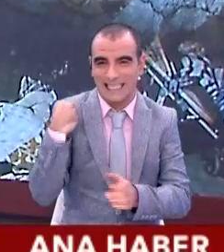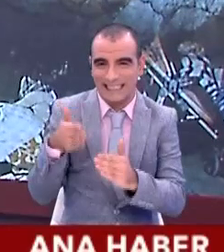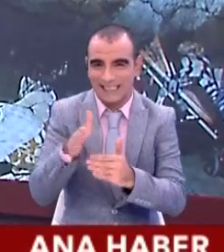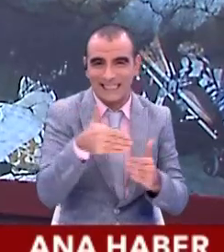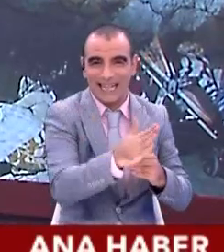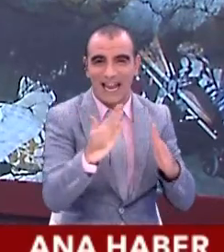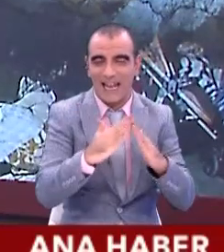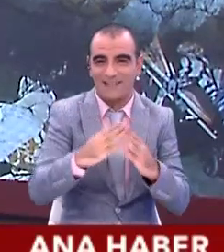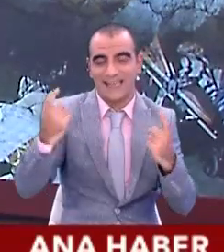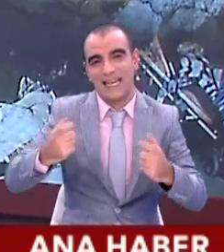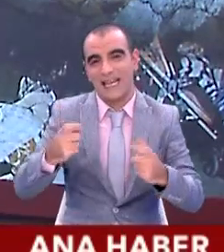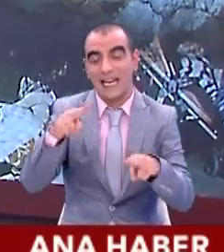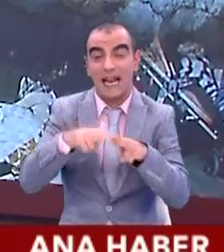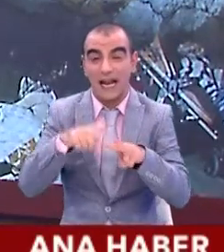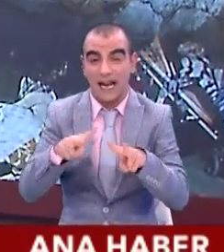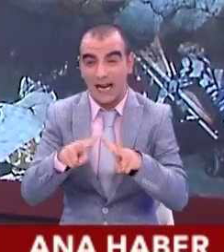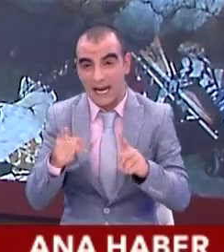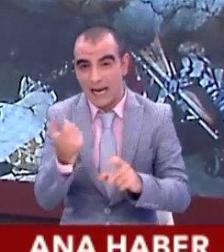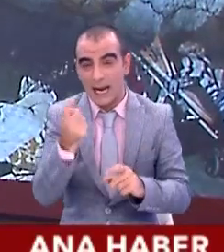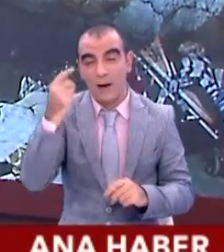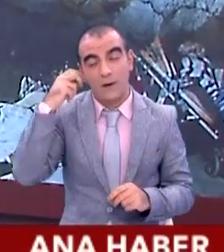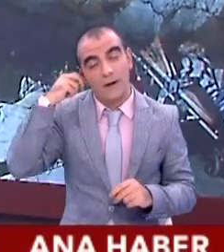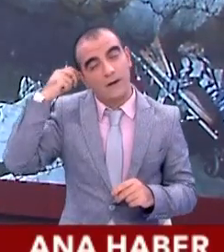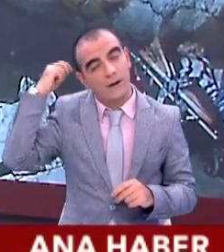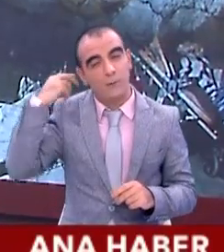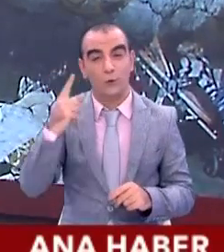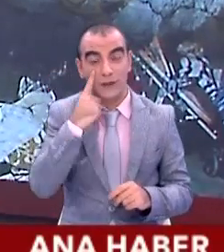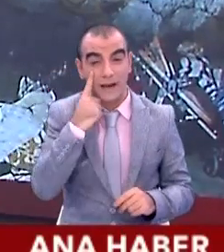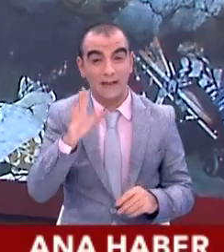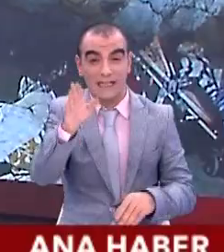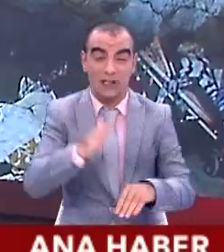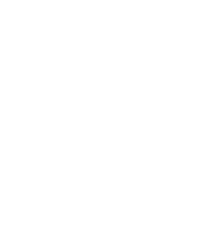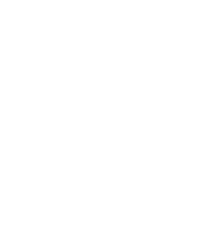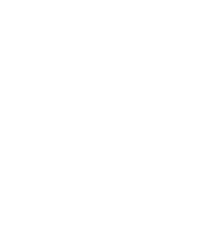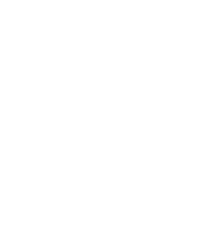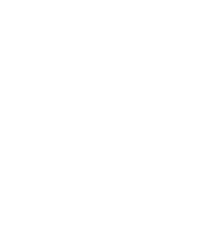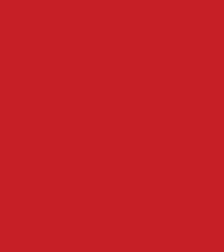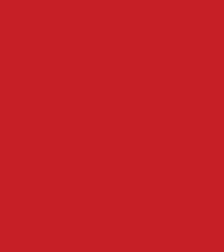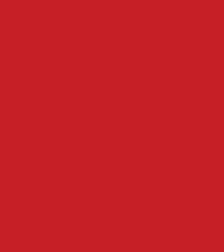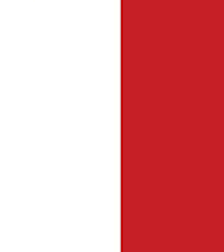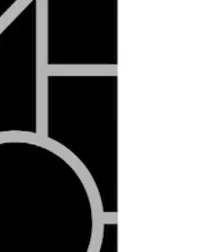o kriz anında kamudur devletindir devletin şefkatli kollarıdır böyle biliriz